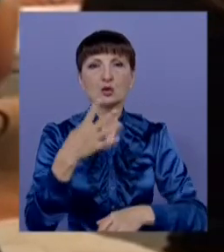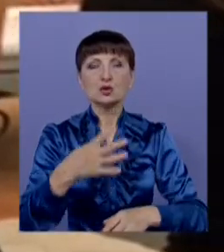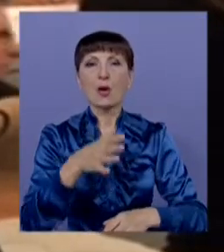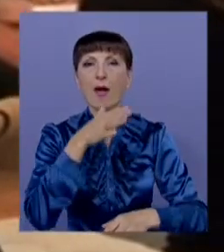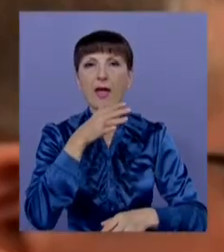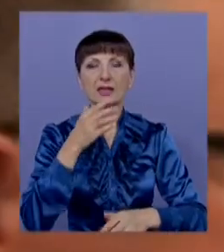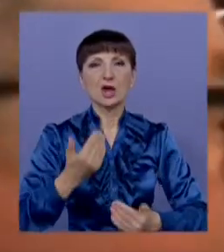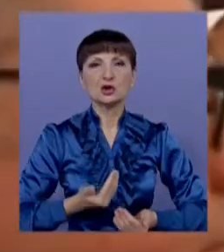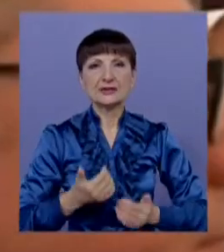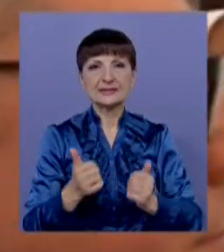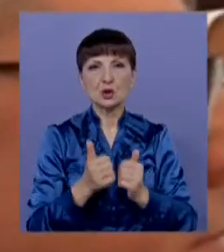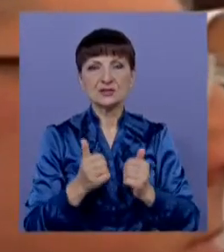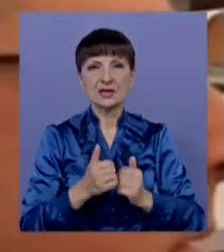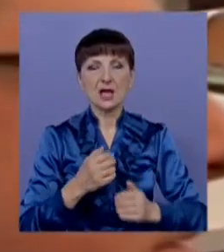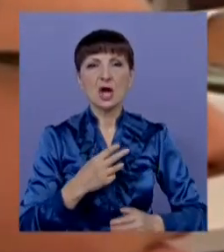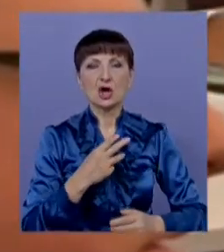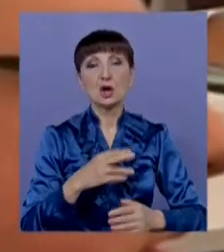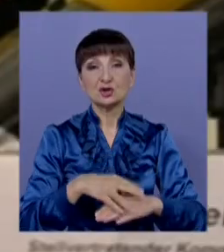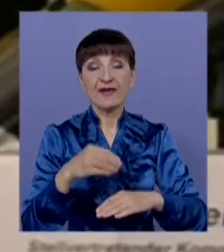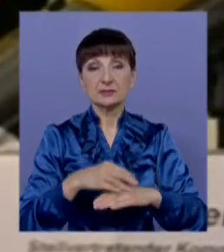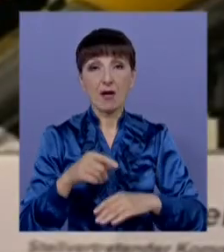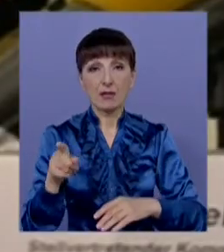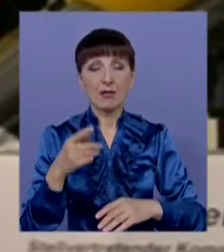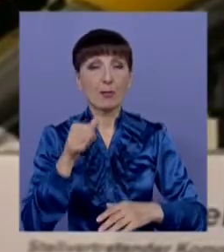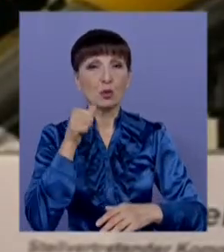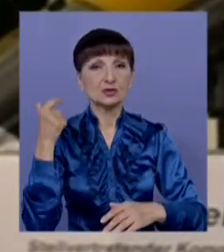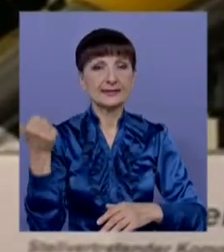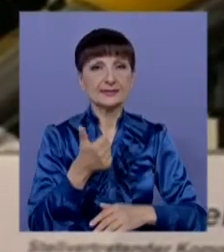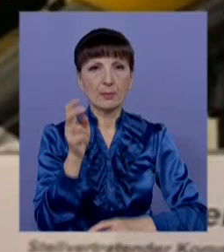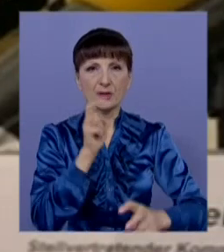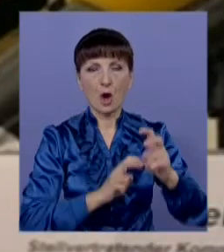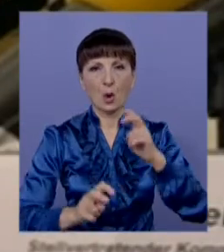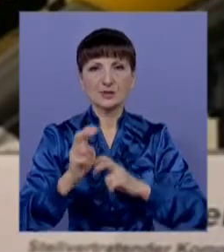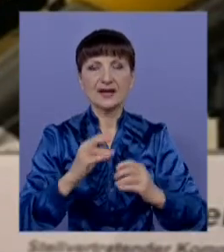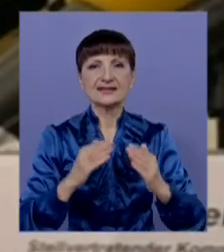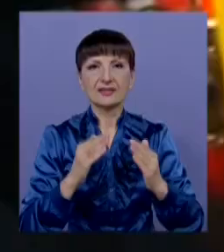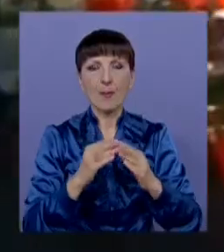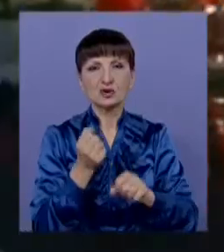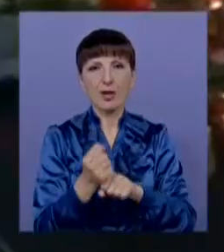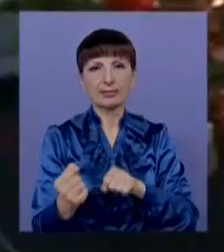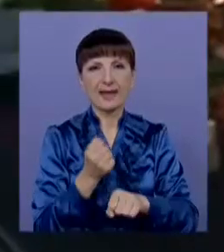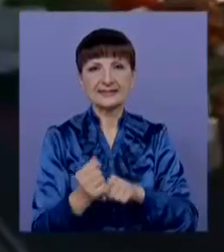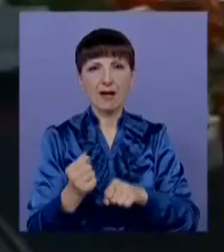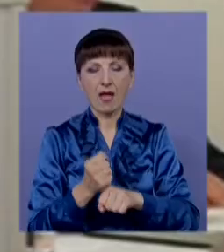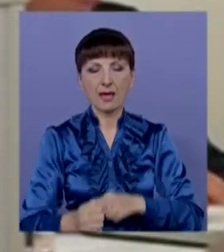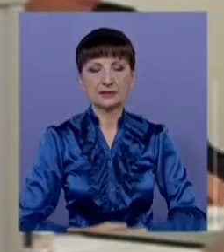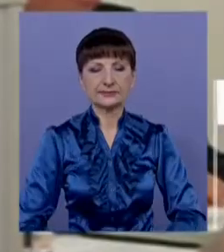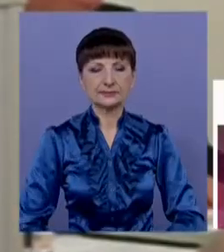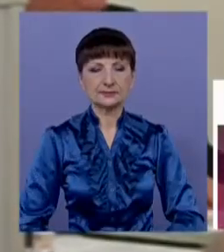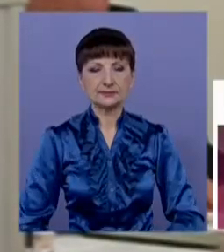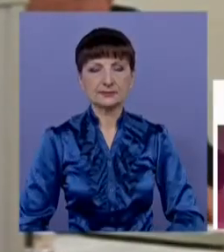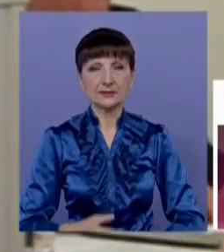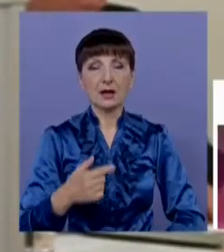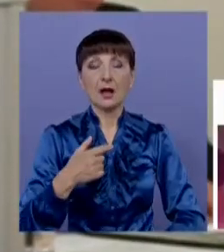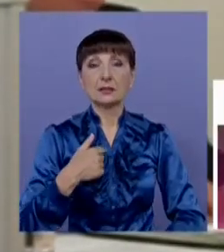40-летним жителем соседней Швейцарии и с прошлой недели находился в розыске за домашнее насилие. Нам ничто